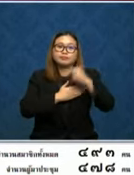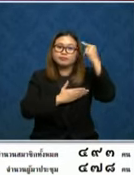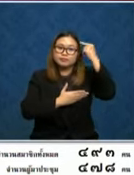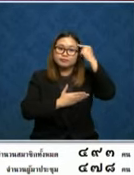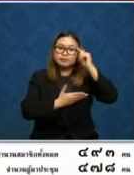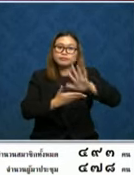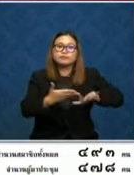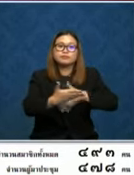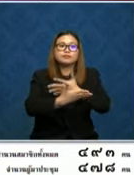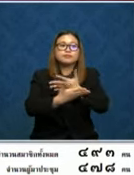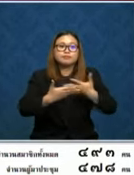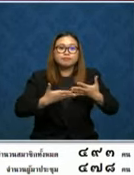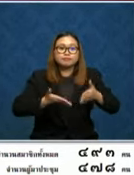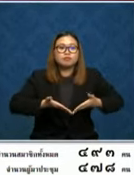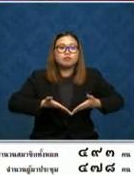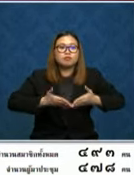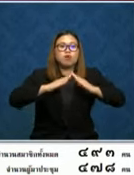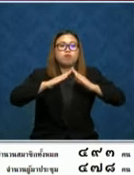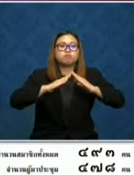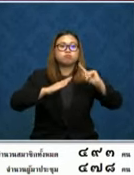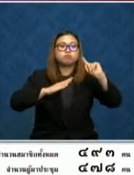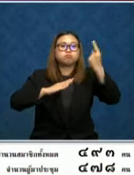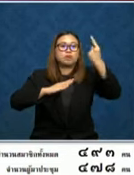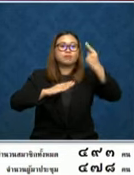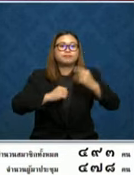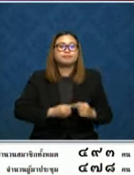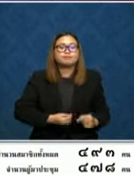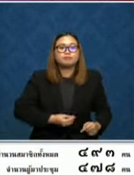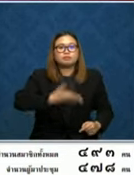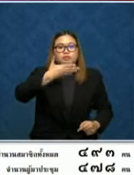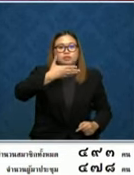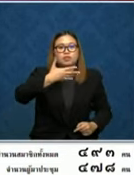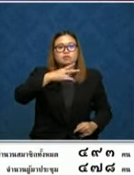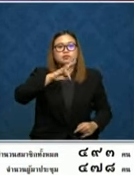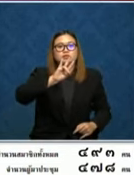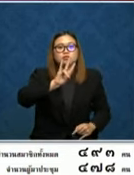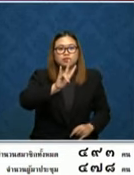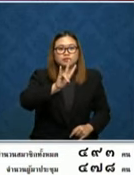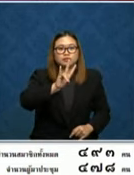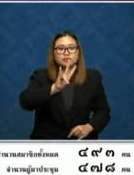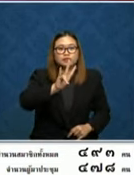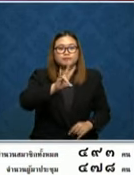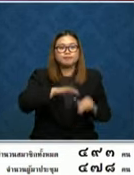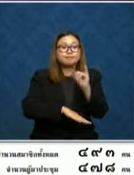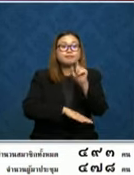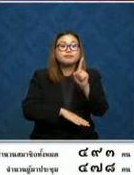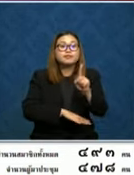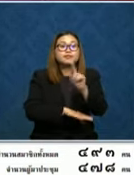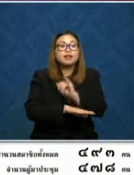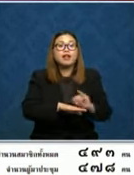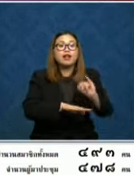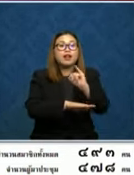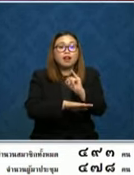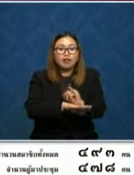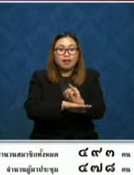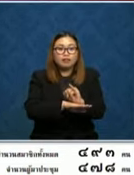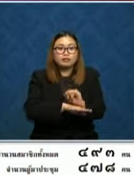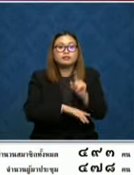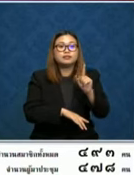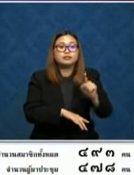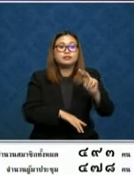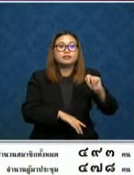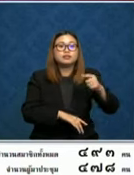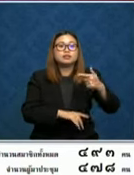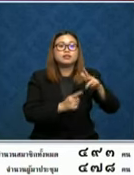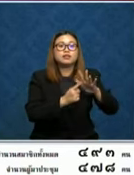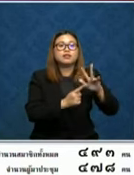ก่อสร้างอาคารใหม่เป็นอาคาร7ชั้นรวมชั้นใต้ดินขนาด1ไร่1งานกับอีก88ตารางวา